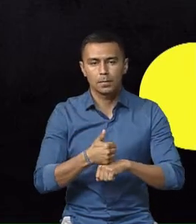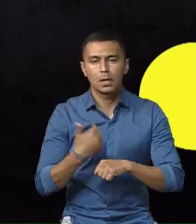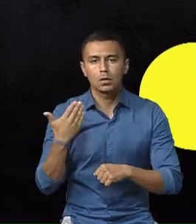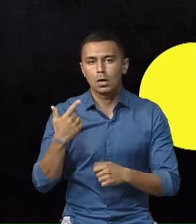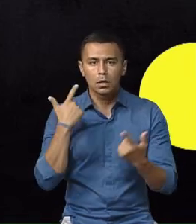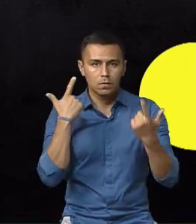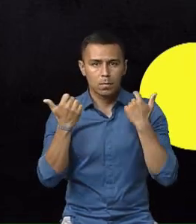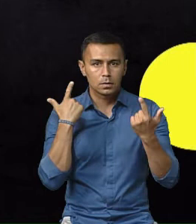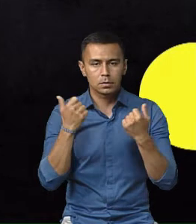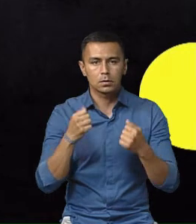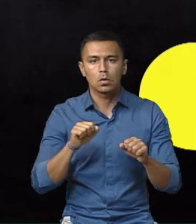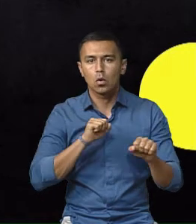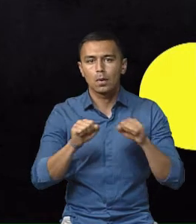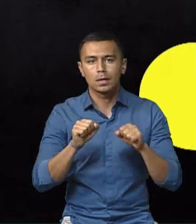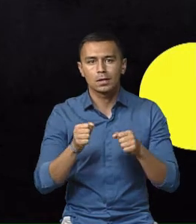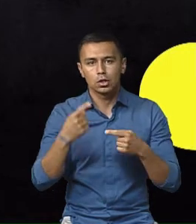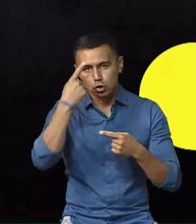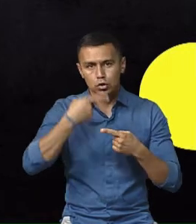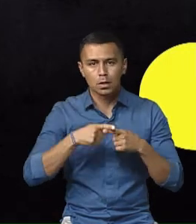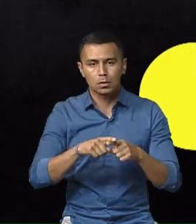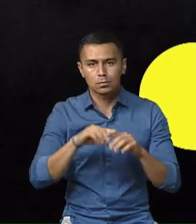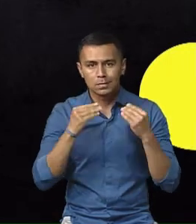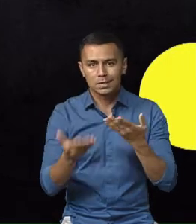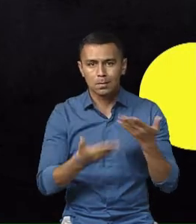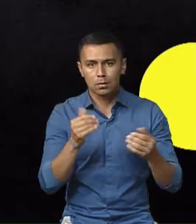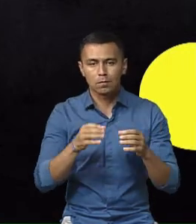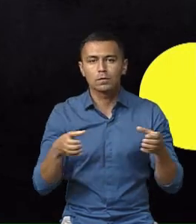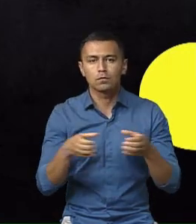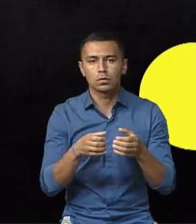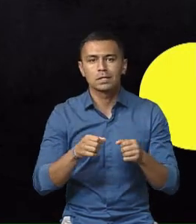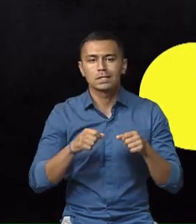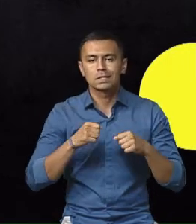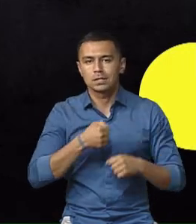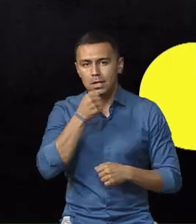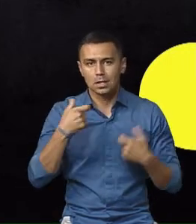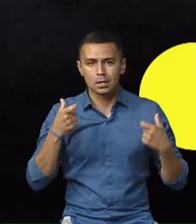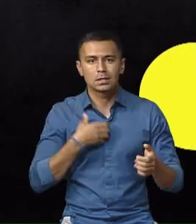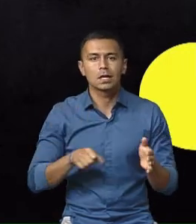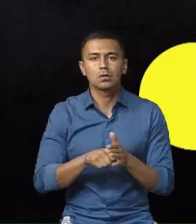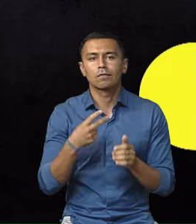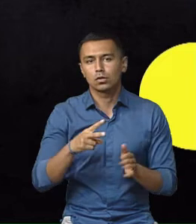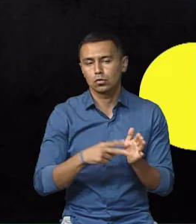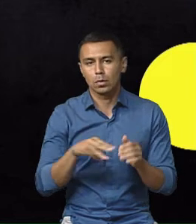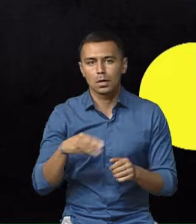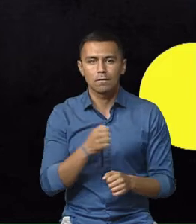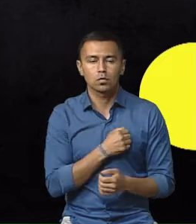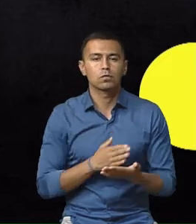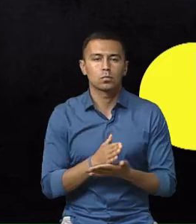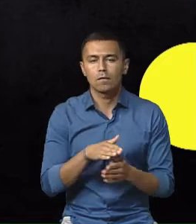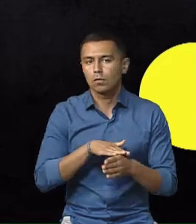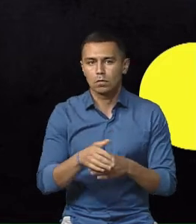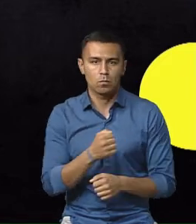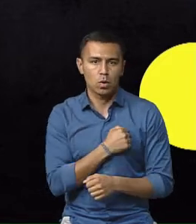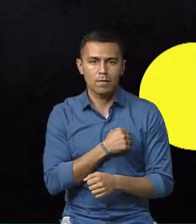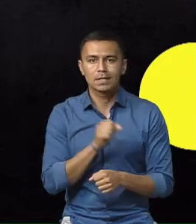його інформацією, командир інженерно-саперного взводу, старший лейтенант Максим Дербушев, загинув 27 травня. Військовослужбовець виконував